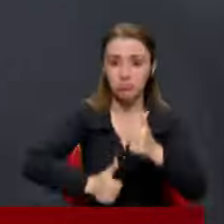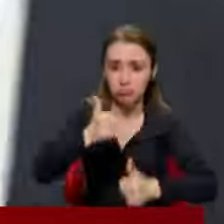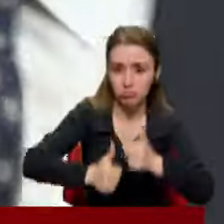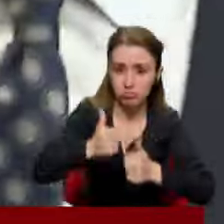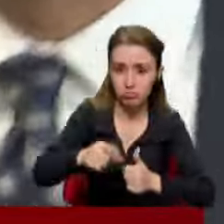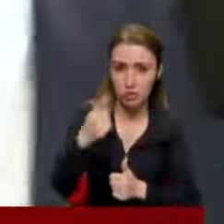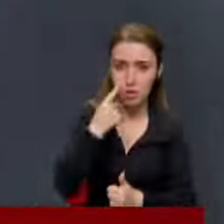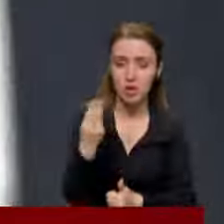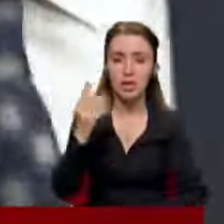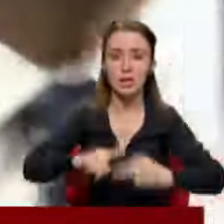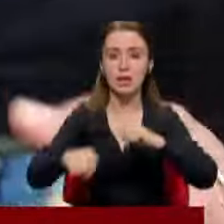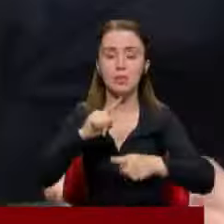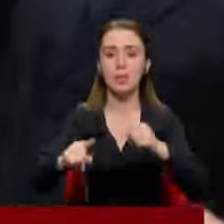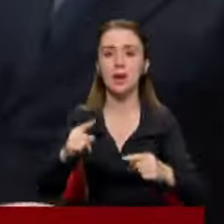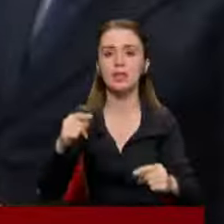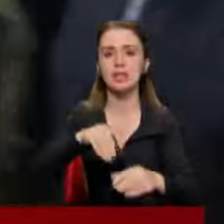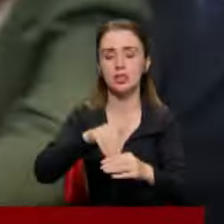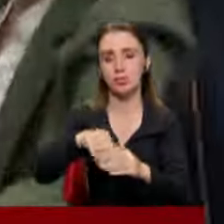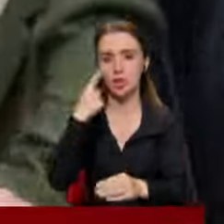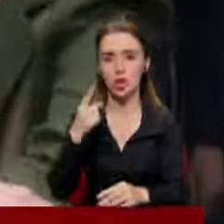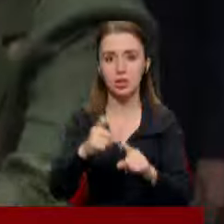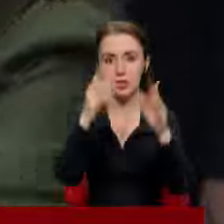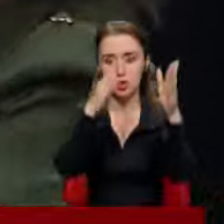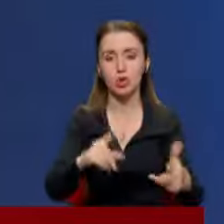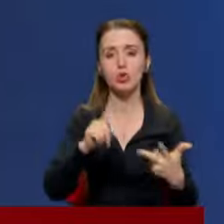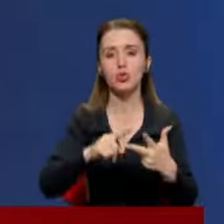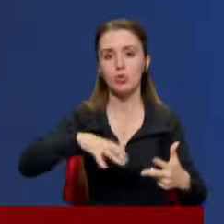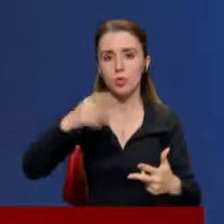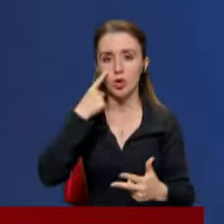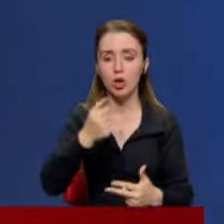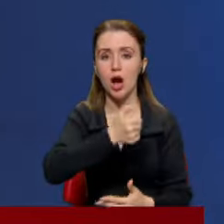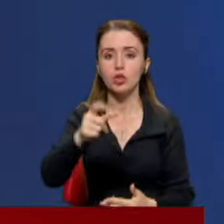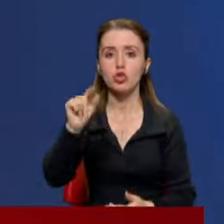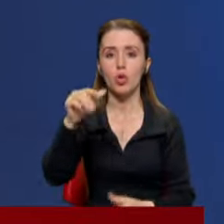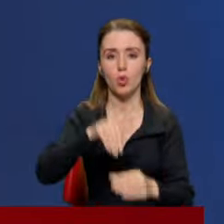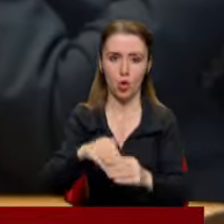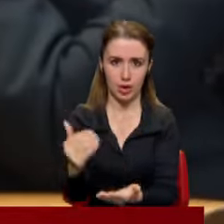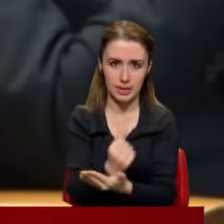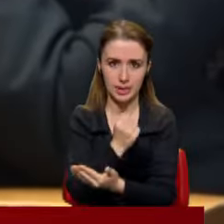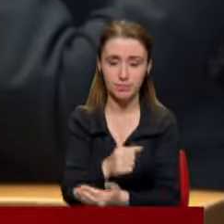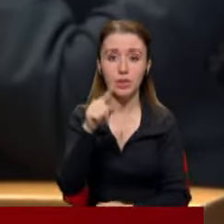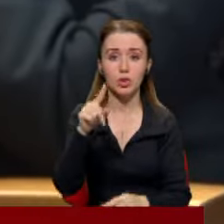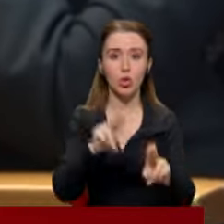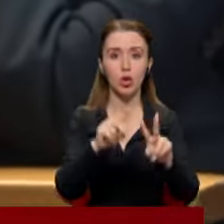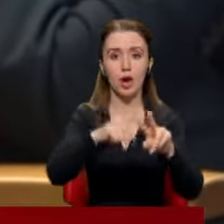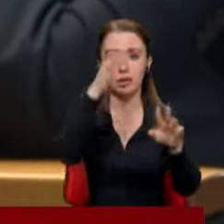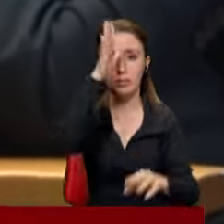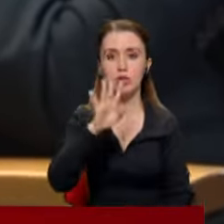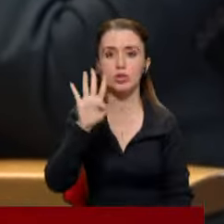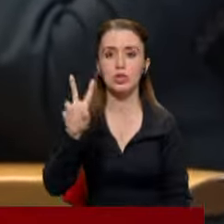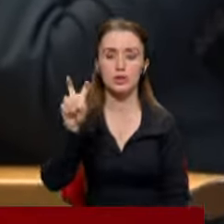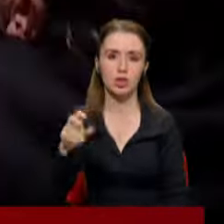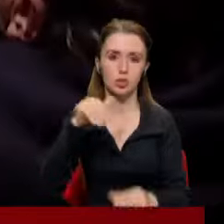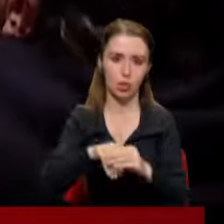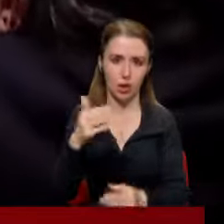çekişmeli geçen İYİ Parti kurultayında Dervişoğlu 3. turda 611 oy aldı. Koray Aydın 548